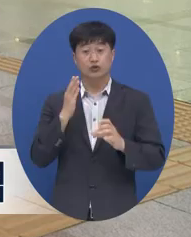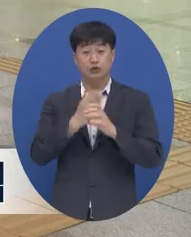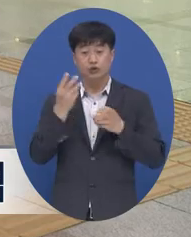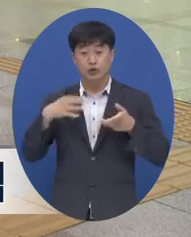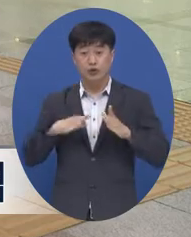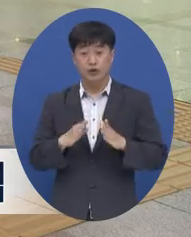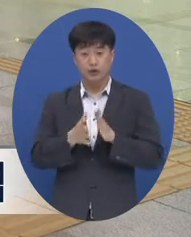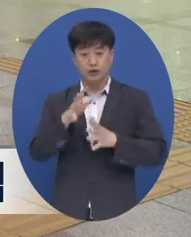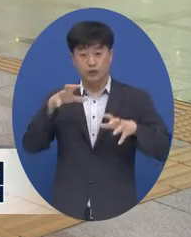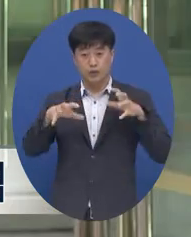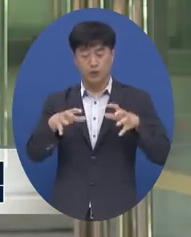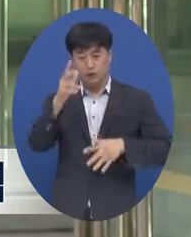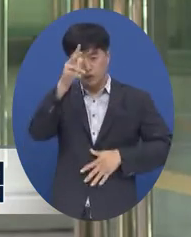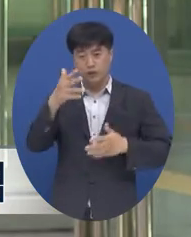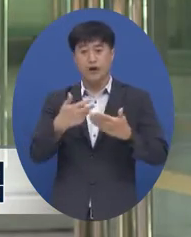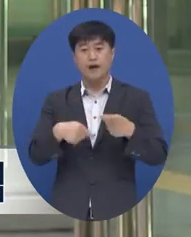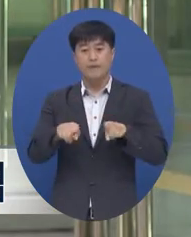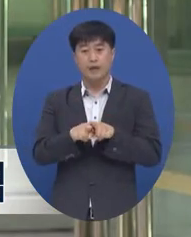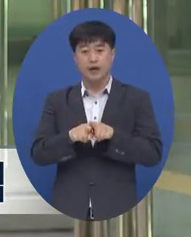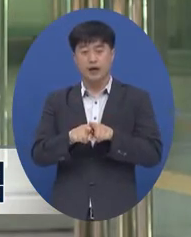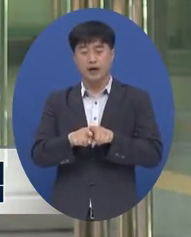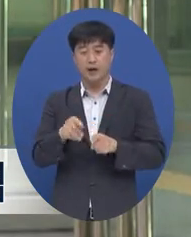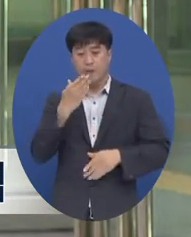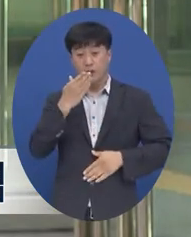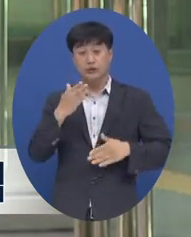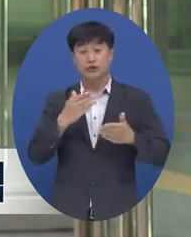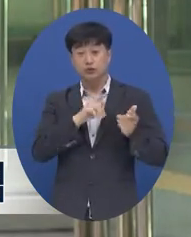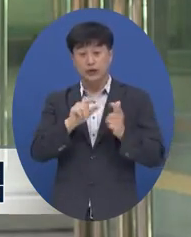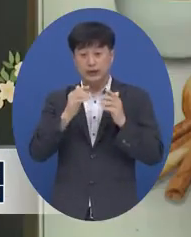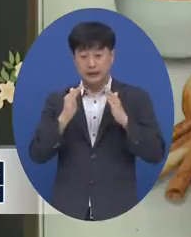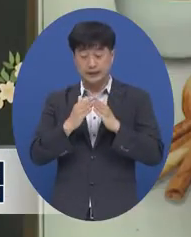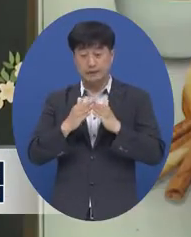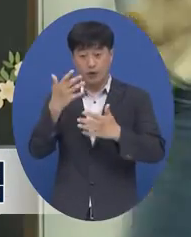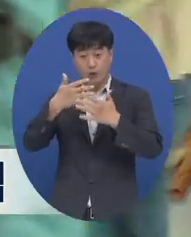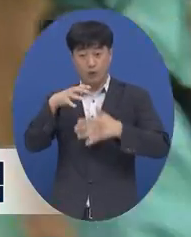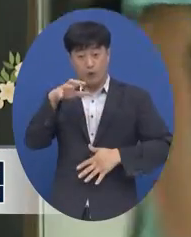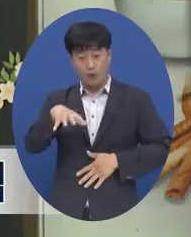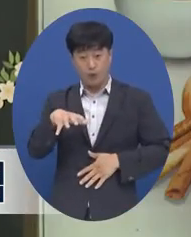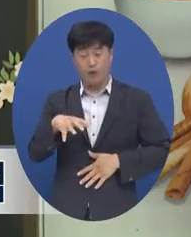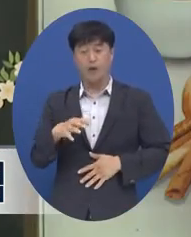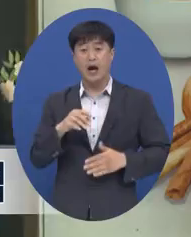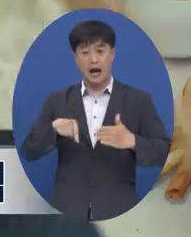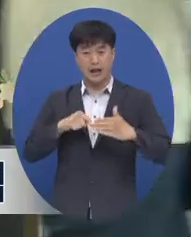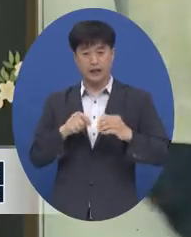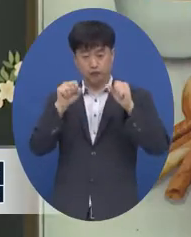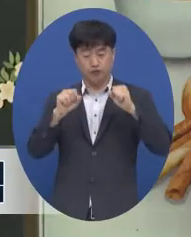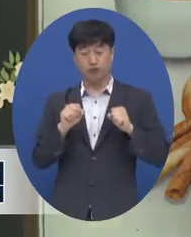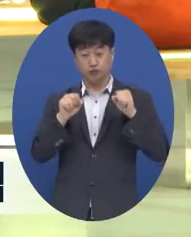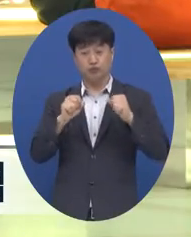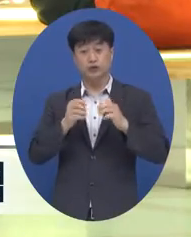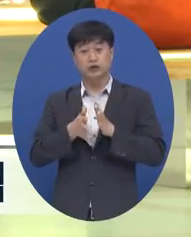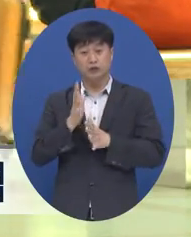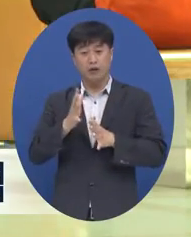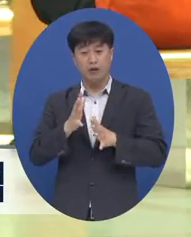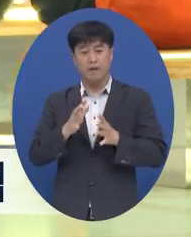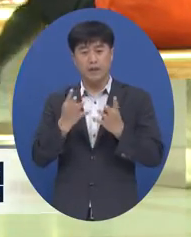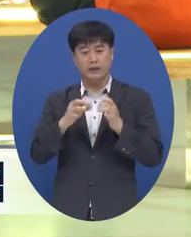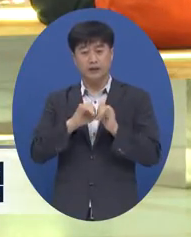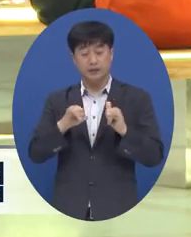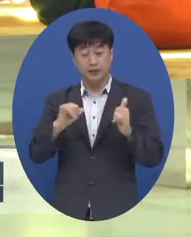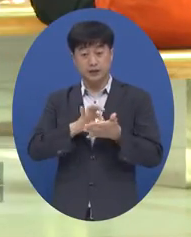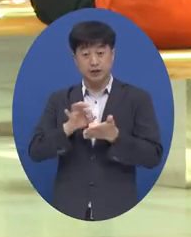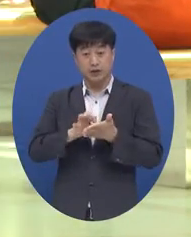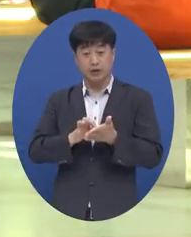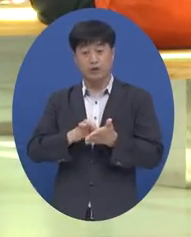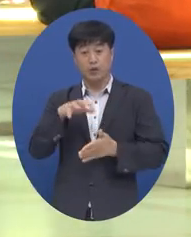경기도가 시군 경찰과 함께 음식점과 영화관, 실내체육시설과 같은 다중이용시설을 찾아 마스크 착용